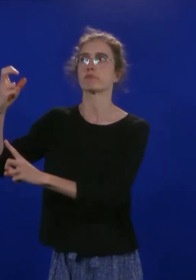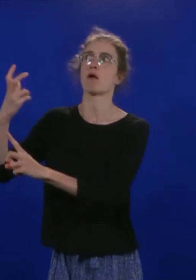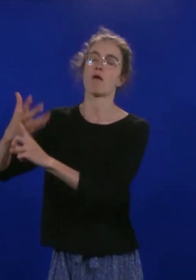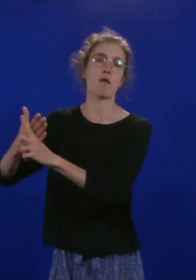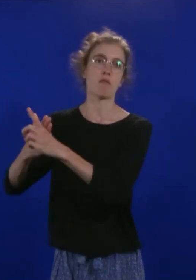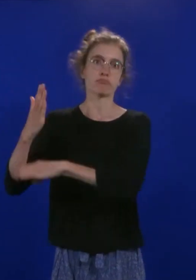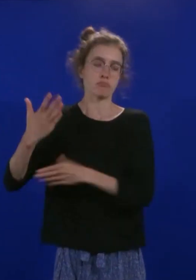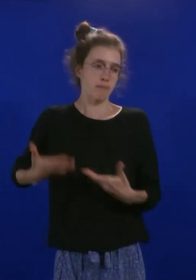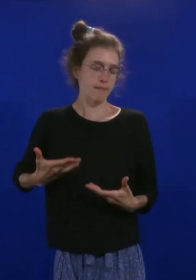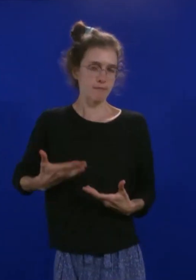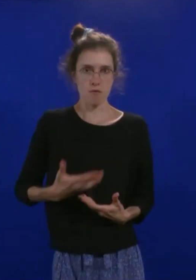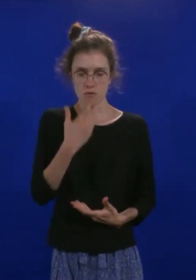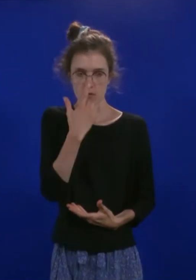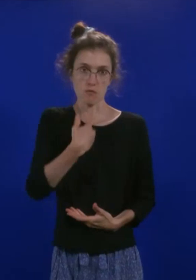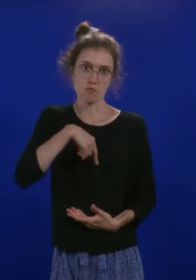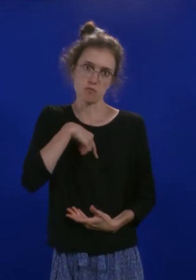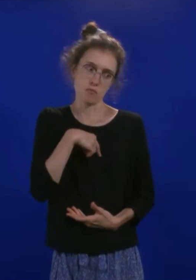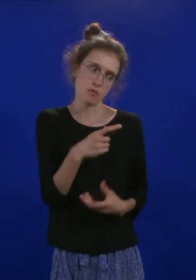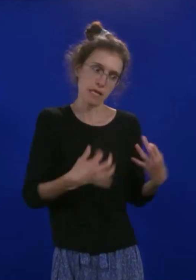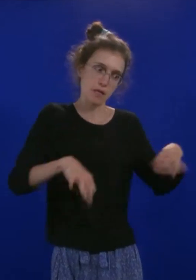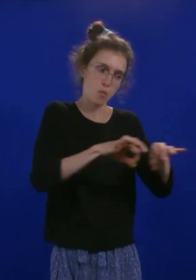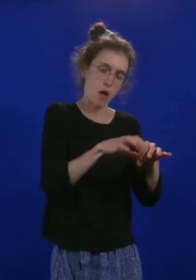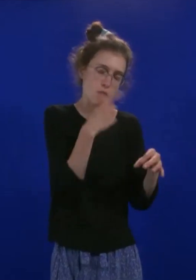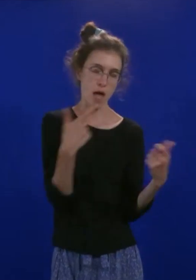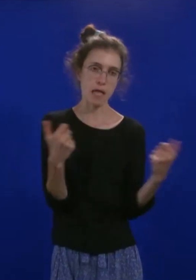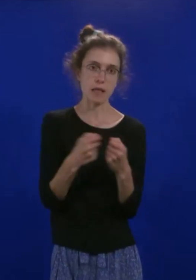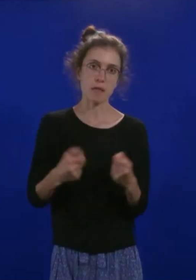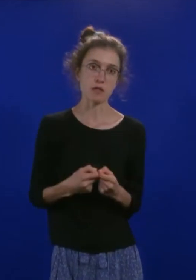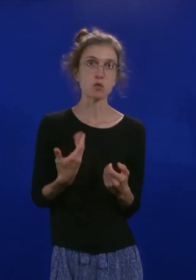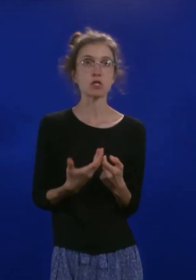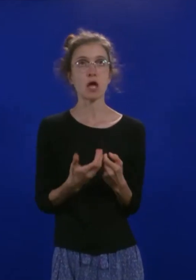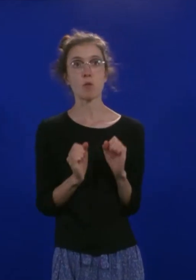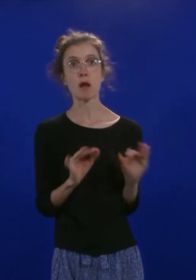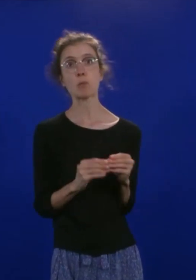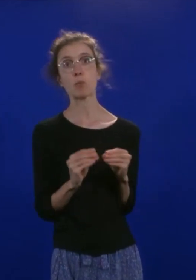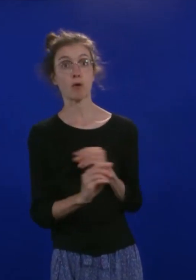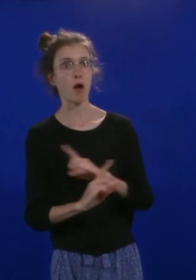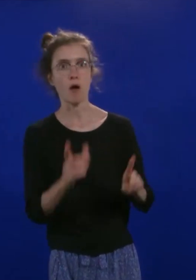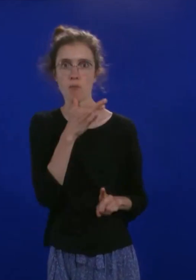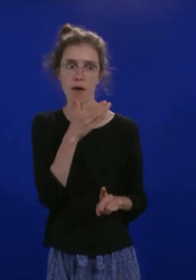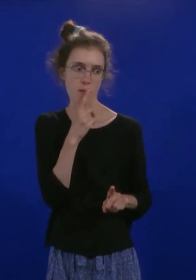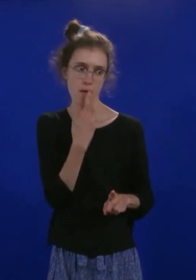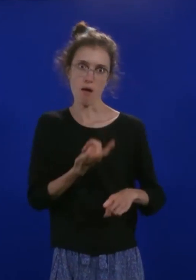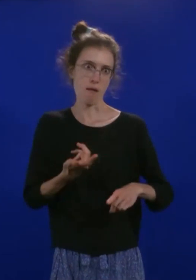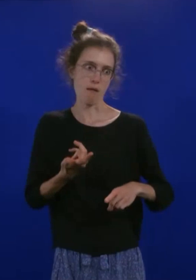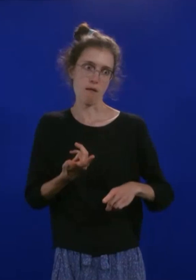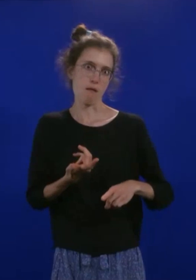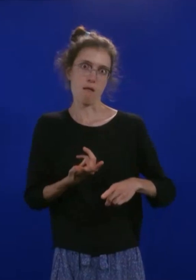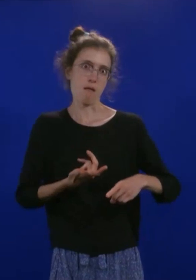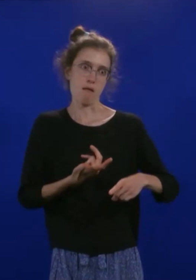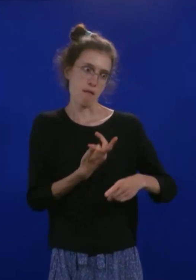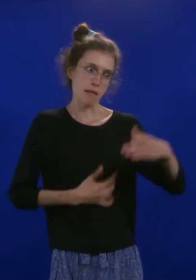garde, notamment sur l'adaptation de nos territoires en la matière. Et je le redis à Monsieur Richard, vouloir